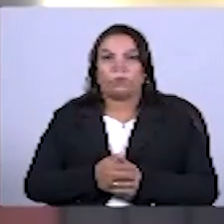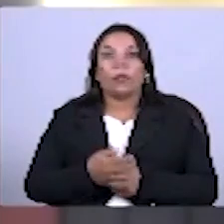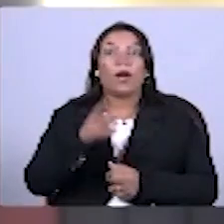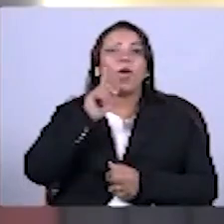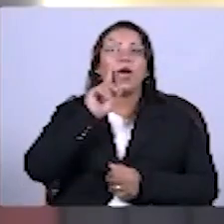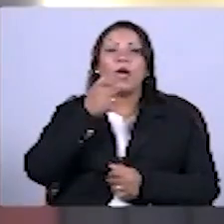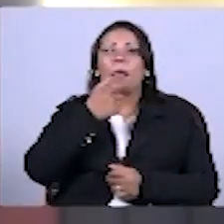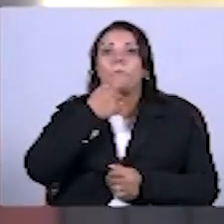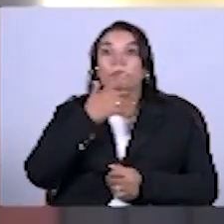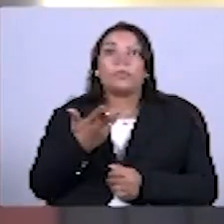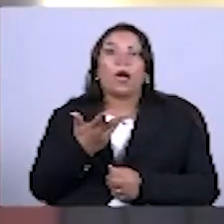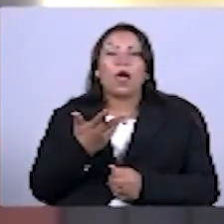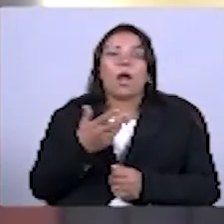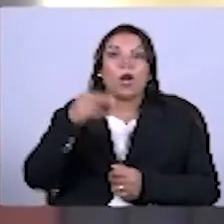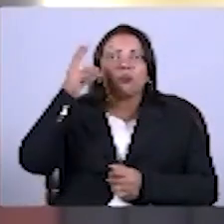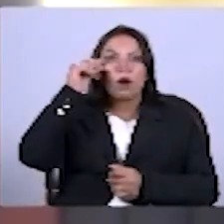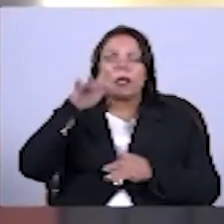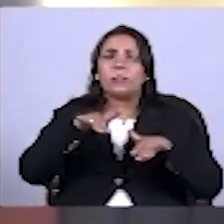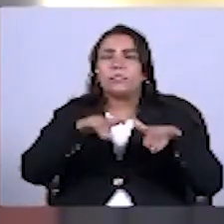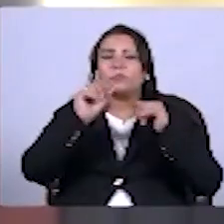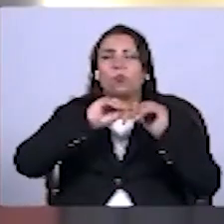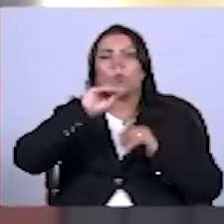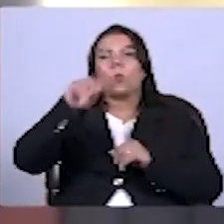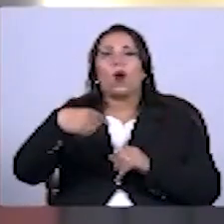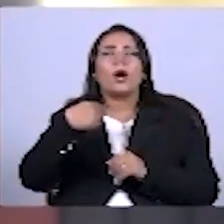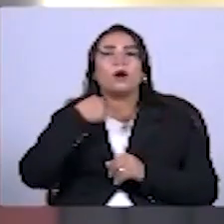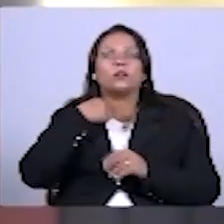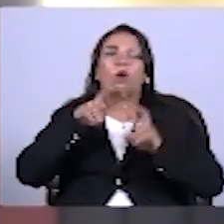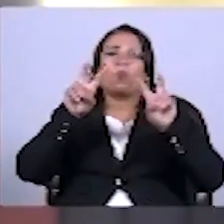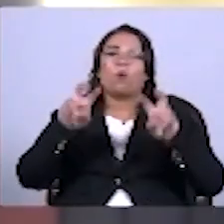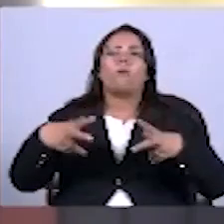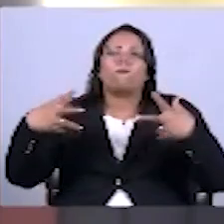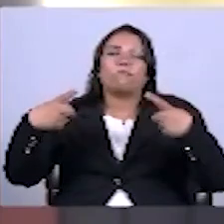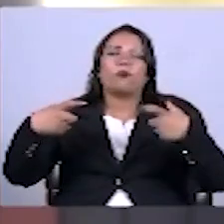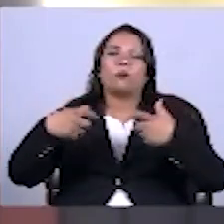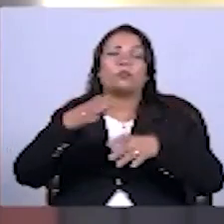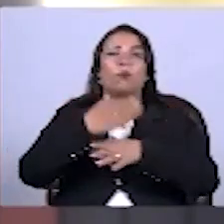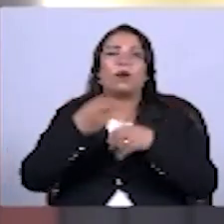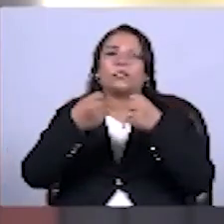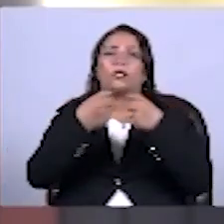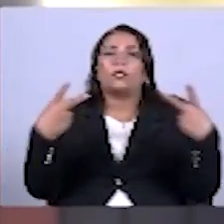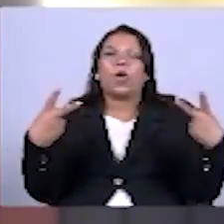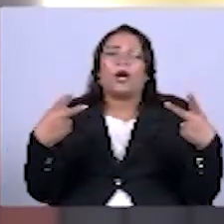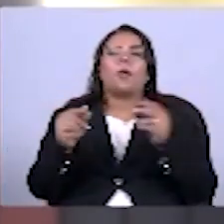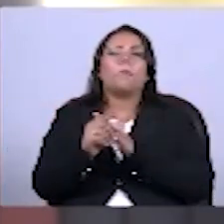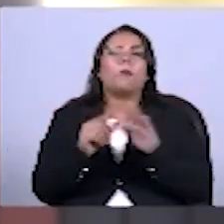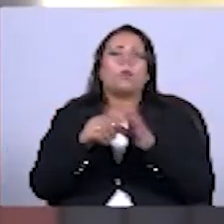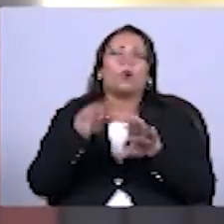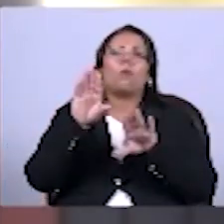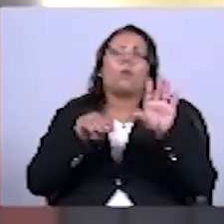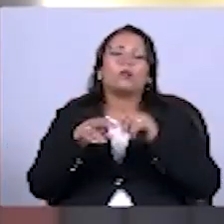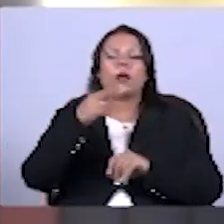متى تخرج اسرائيل خارج غزه ويتوقف عدوانها وتنتهي القصص اللي احنا دايما